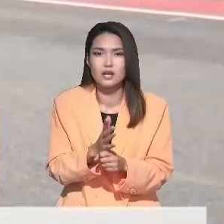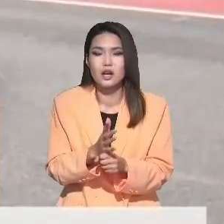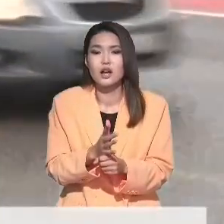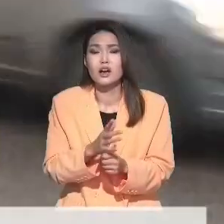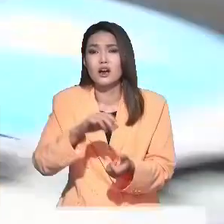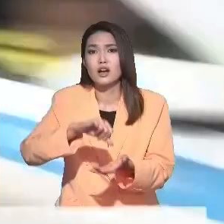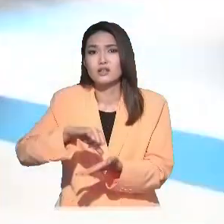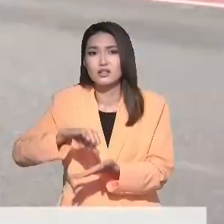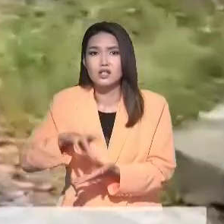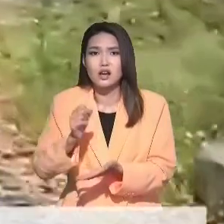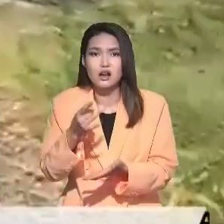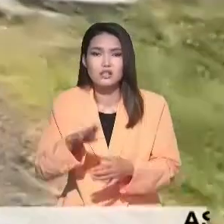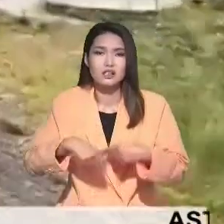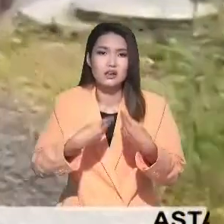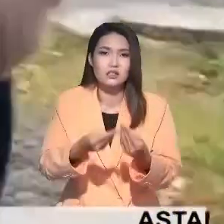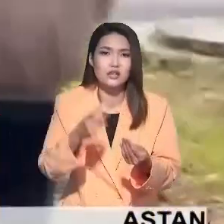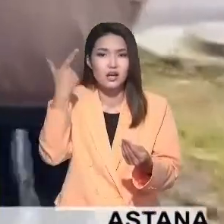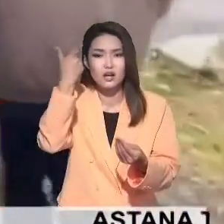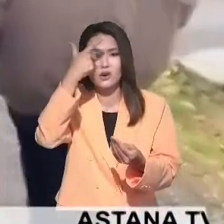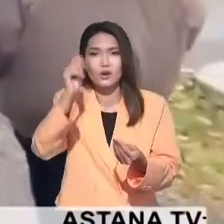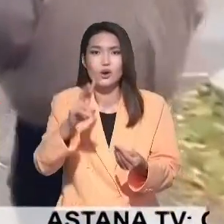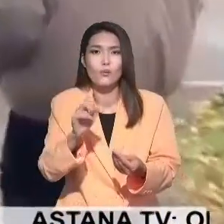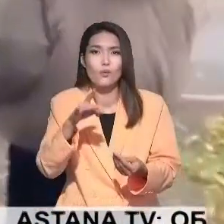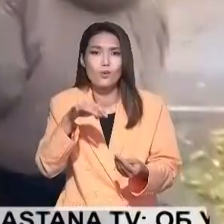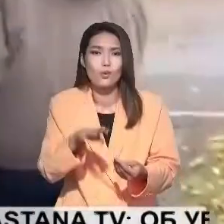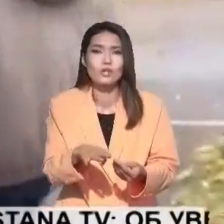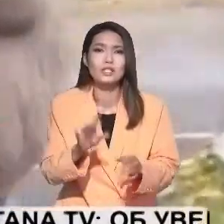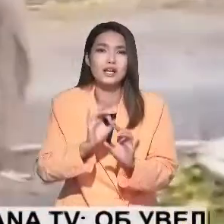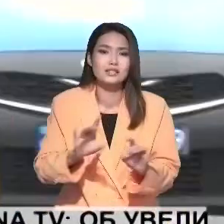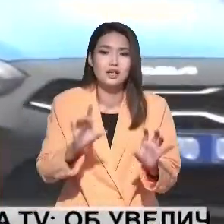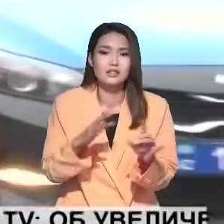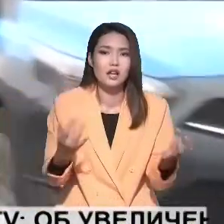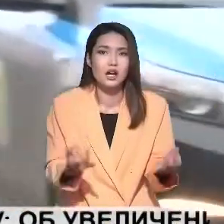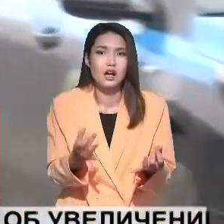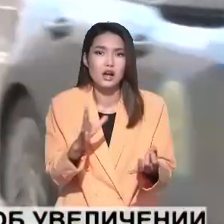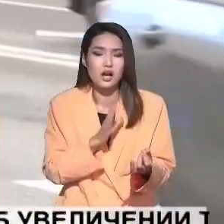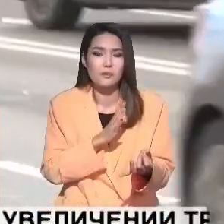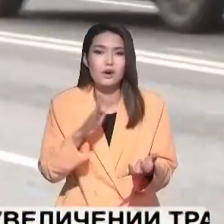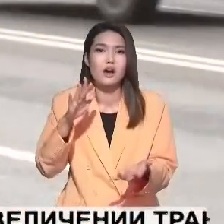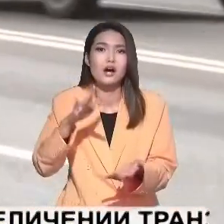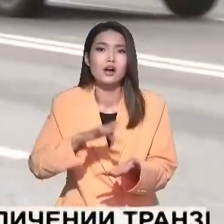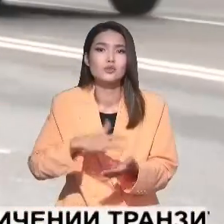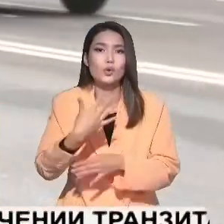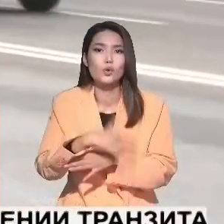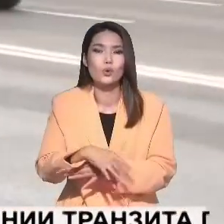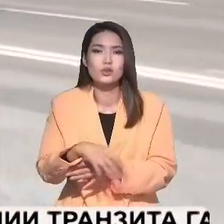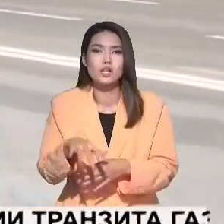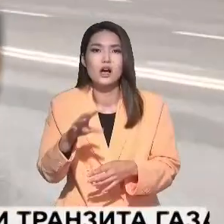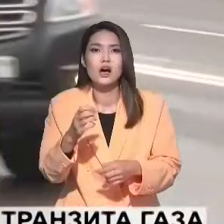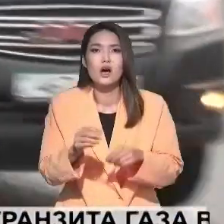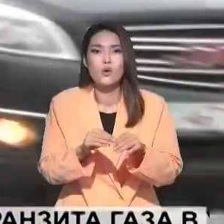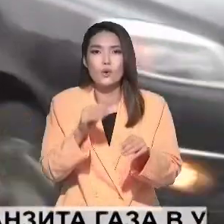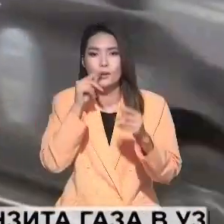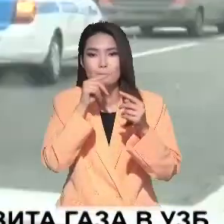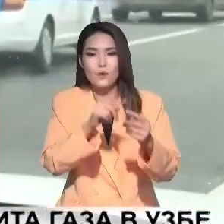Параллельно участники акции раздавали прохожим информационные буклеты и провели разъяснительные беседы. А по центральным улицам прошел автопробег